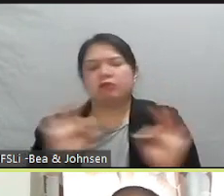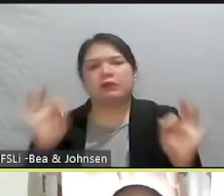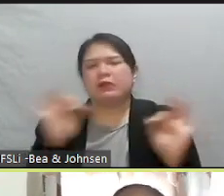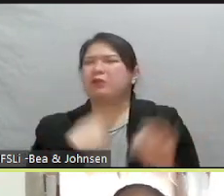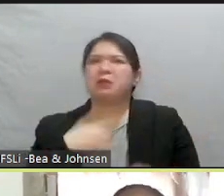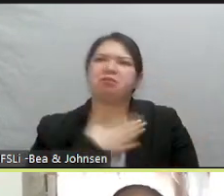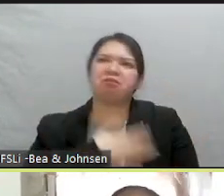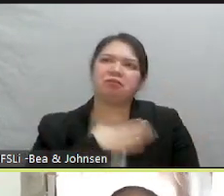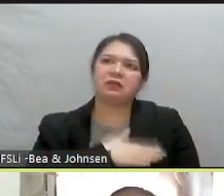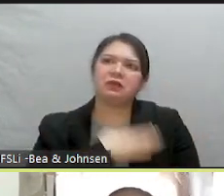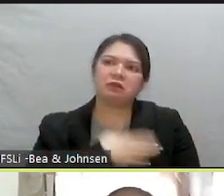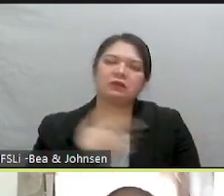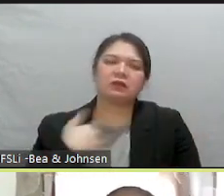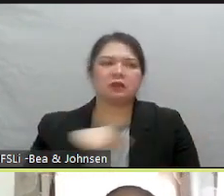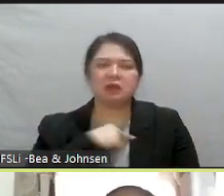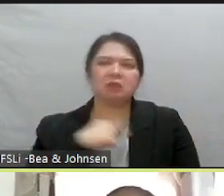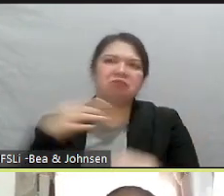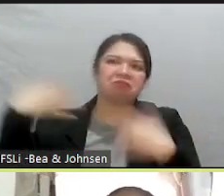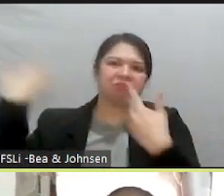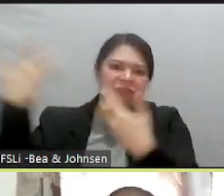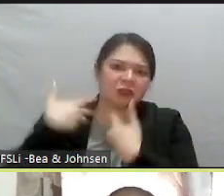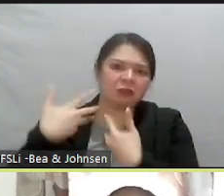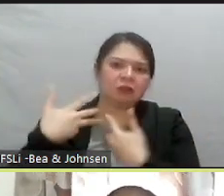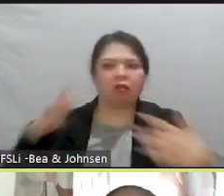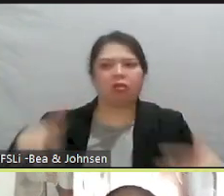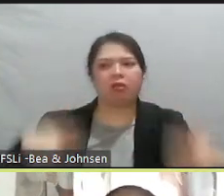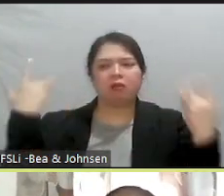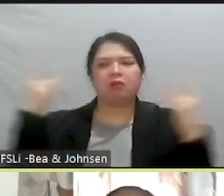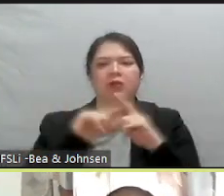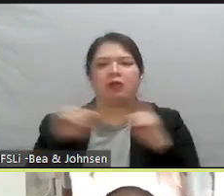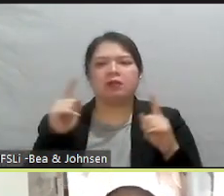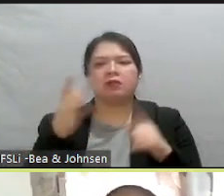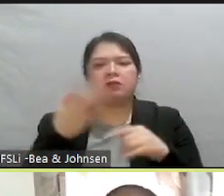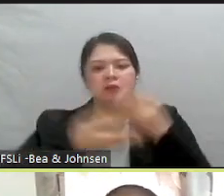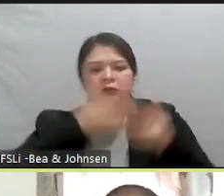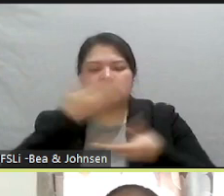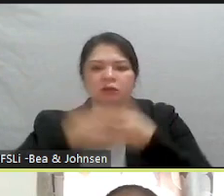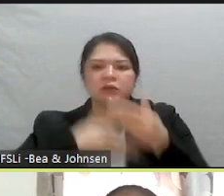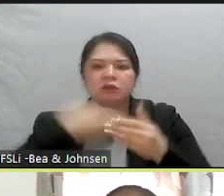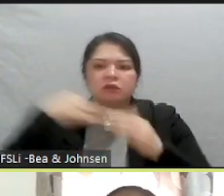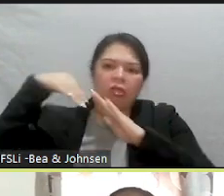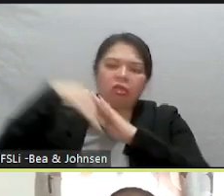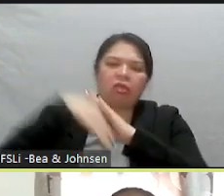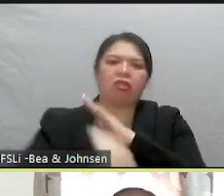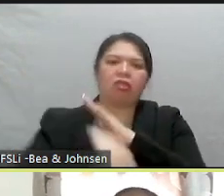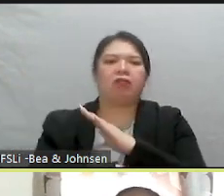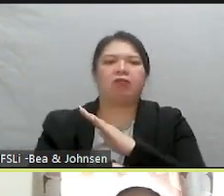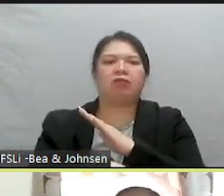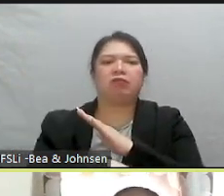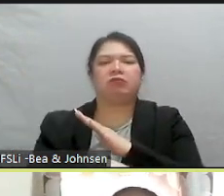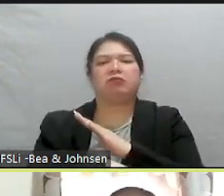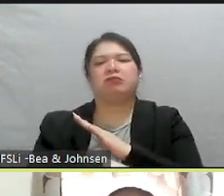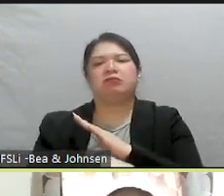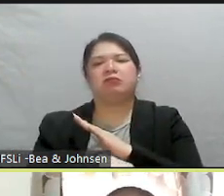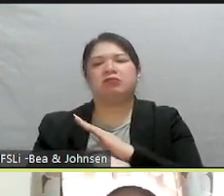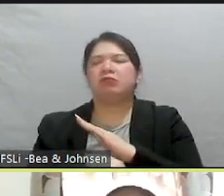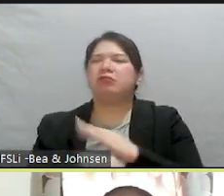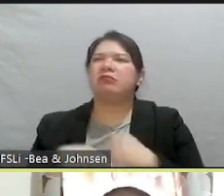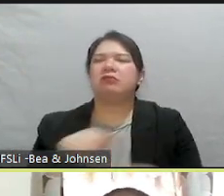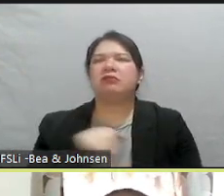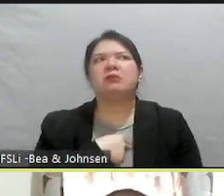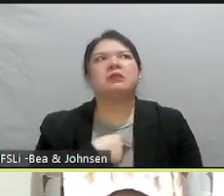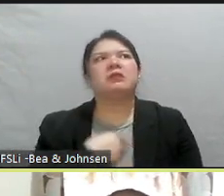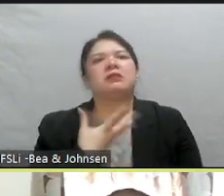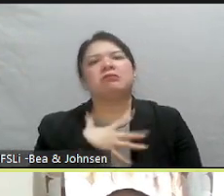aming mga katutubo na buhay pa kami pero unti-unti nyo na kaming pinapatay. Ang sakit po sa